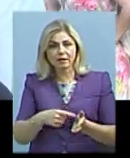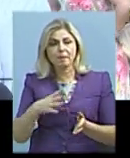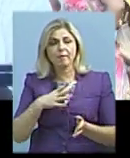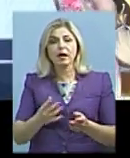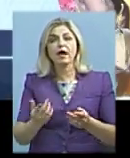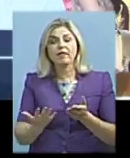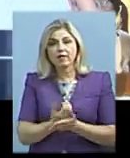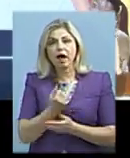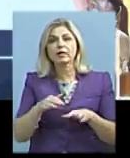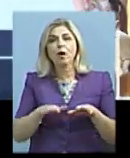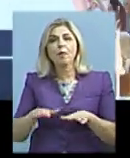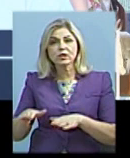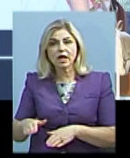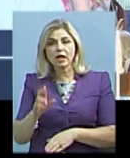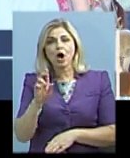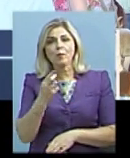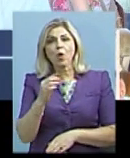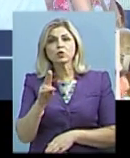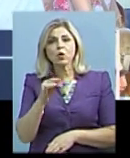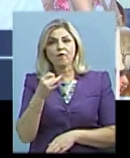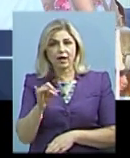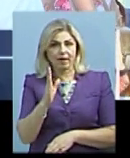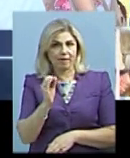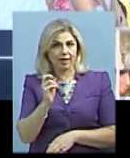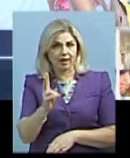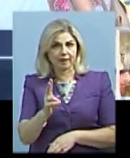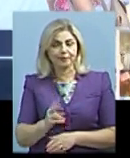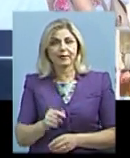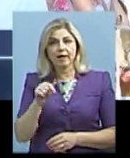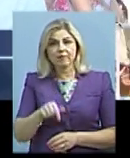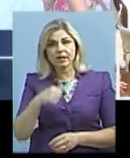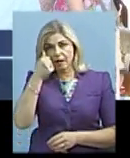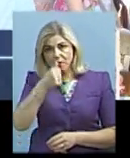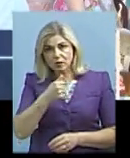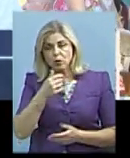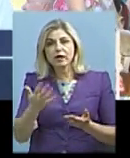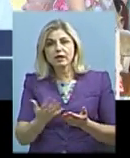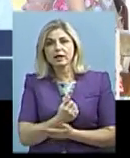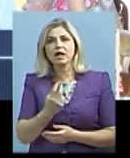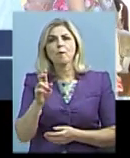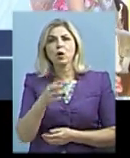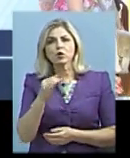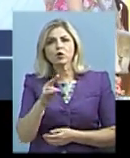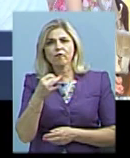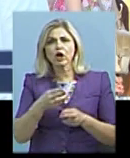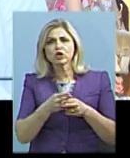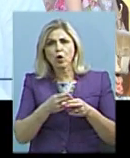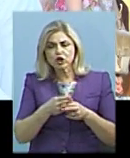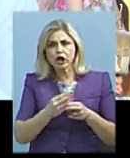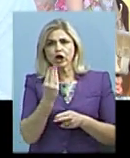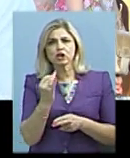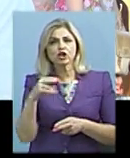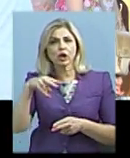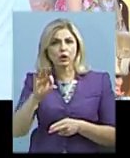Серед находок, артефактів, це в цьому році бронзові предмети, два бронзових шила, бронзові ножі. Дуже